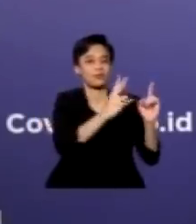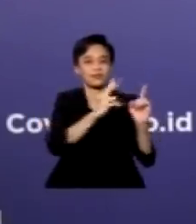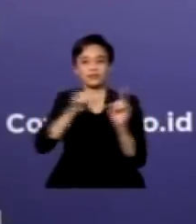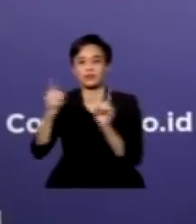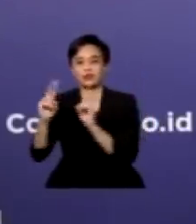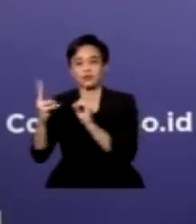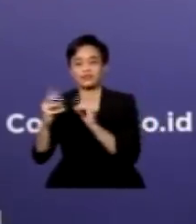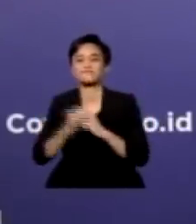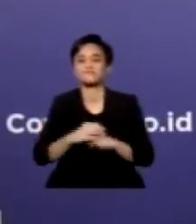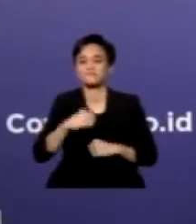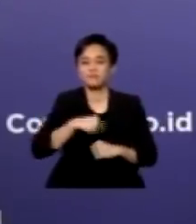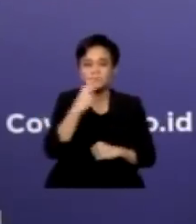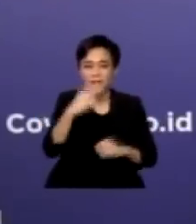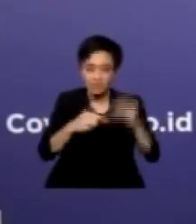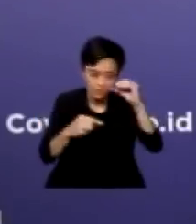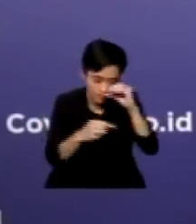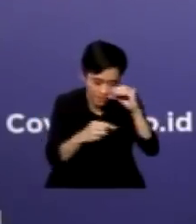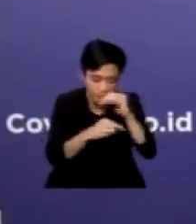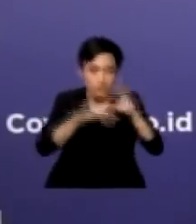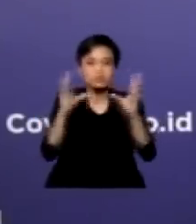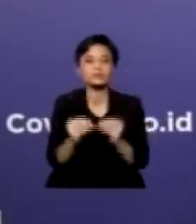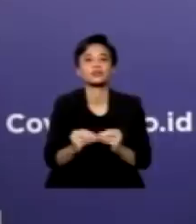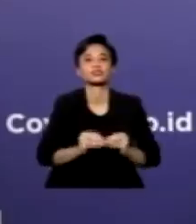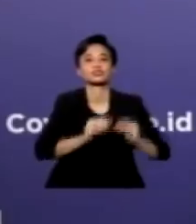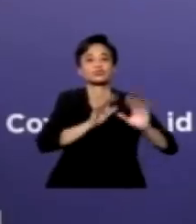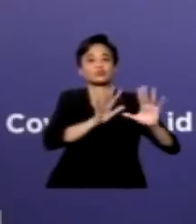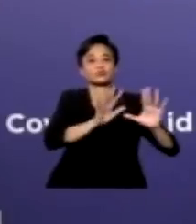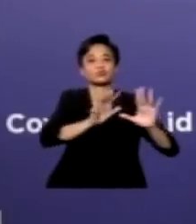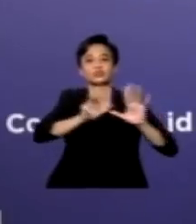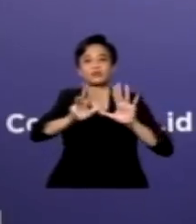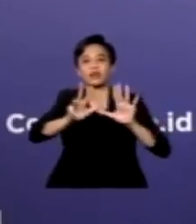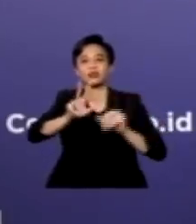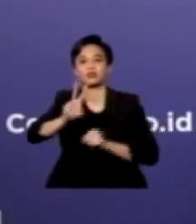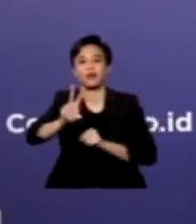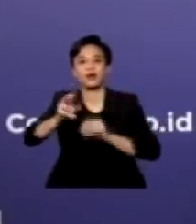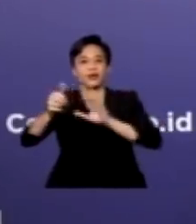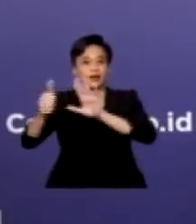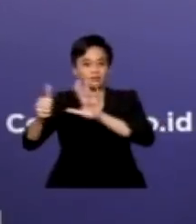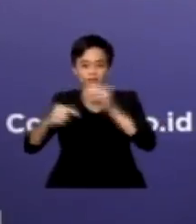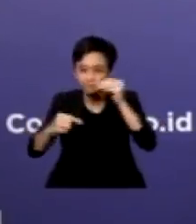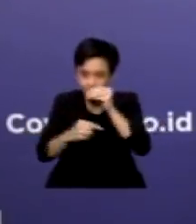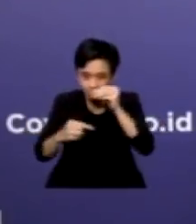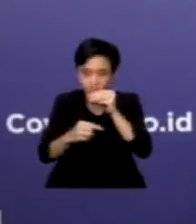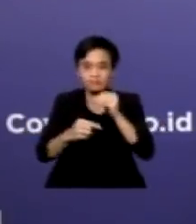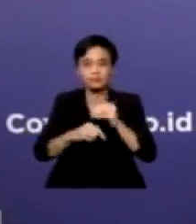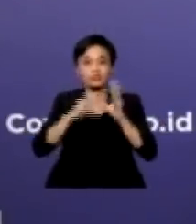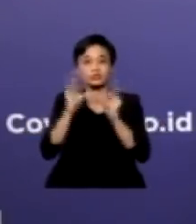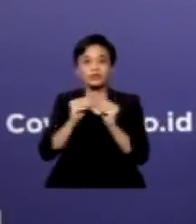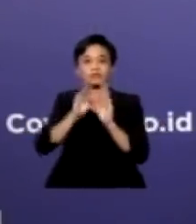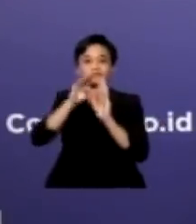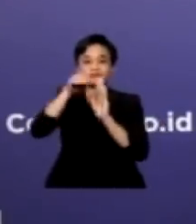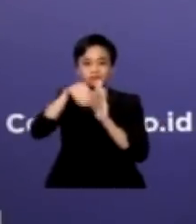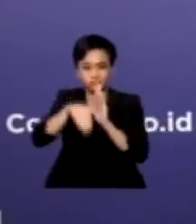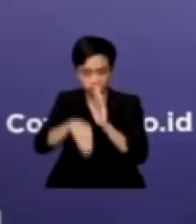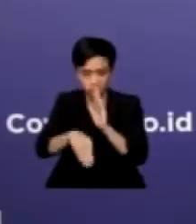kita melakukan pemeriksaan spesimen sebanyak 10.926 spesimen. Angka ini menurun cukup drastis